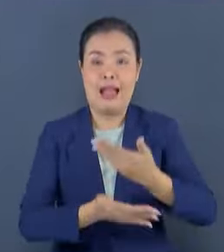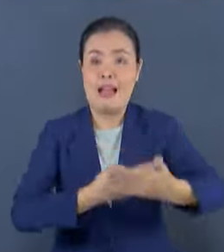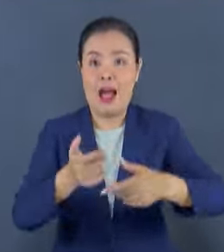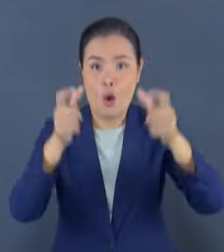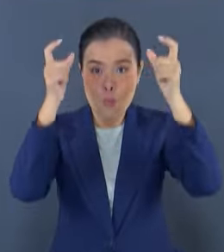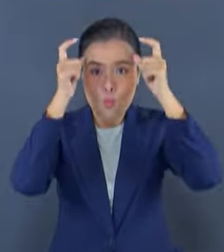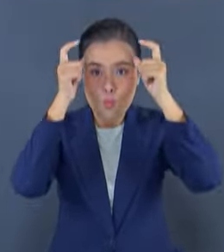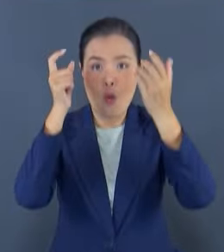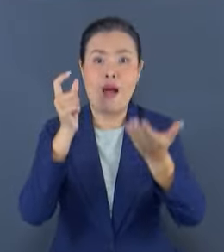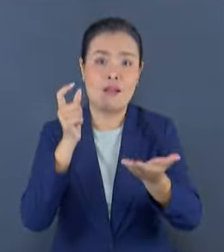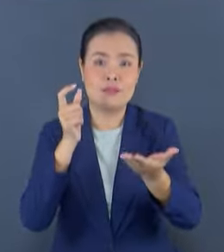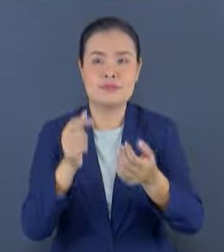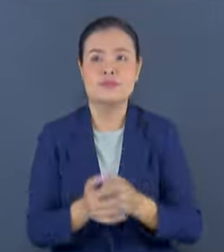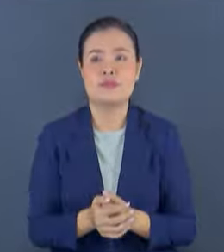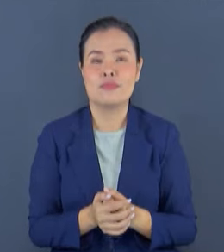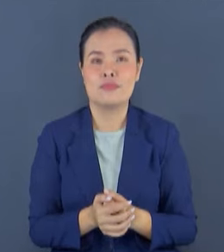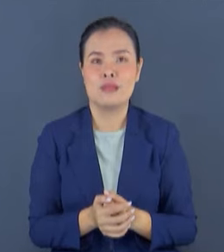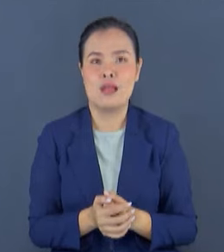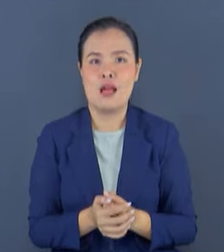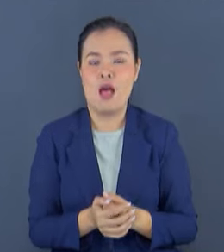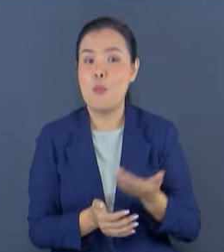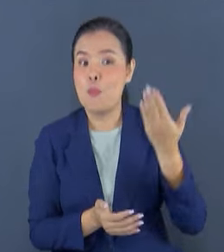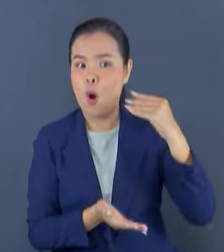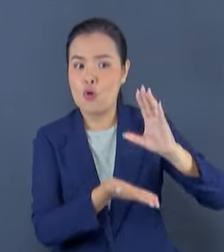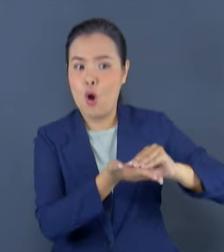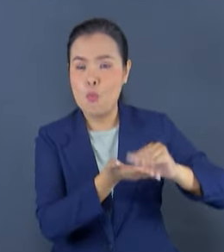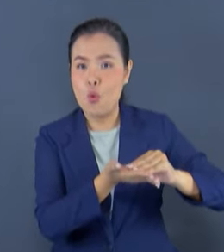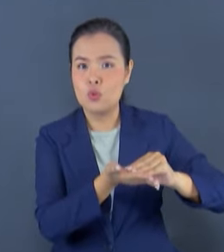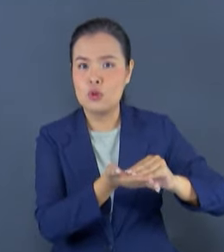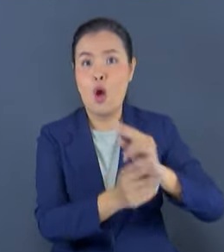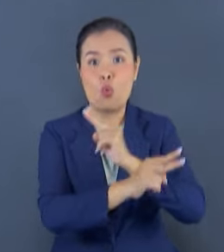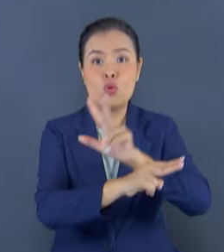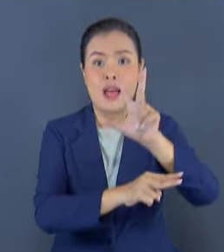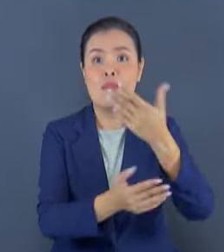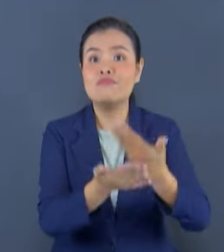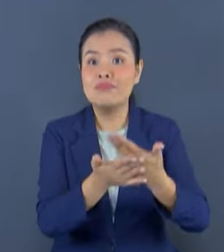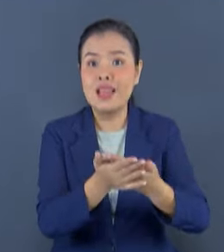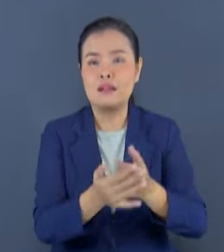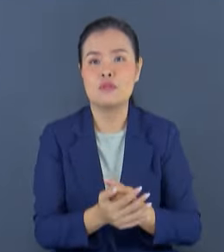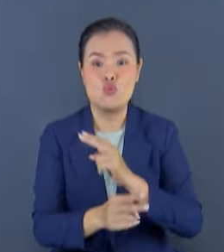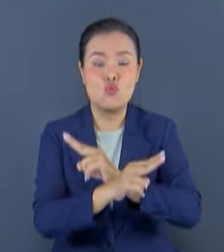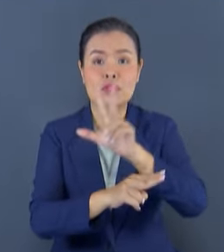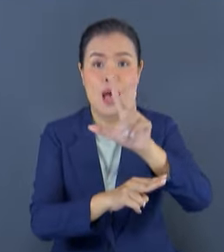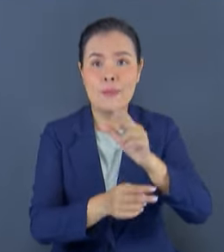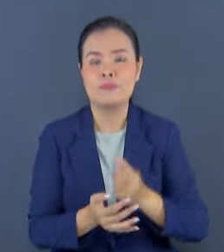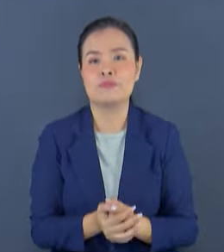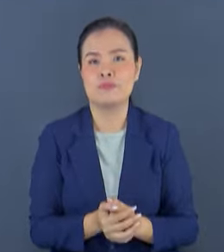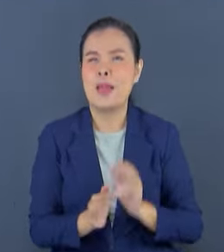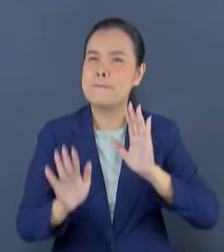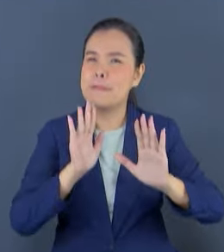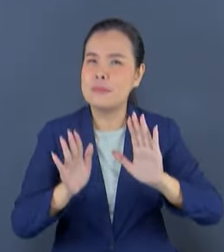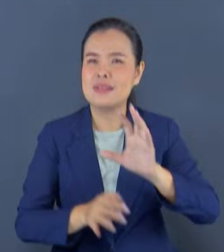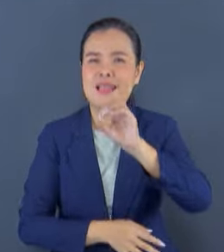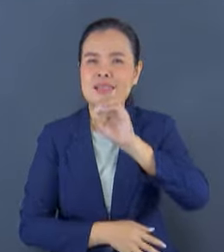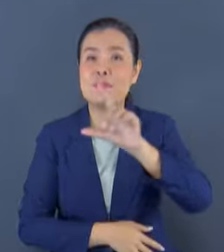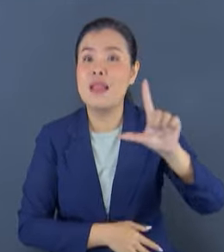ให้วัว Vetina 19มีราคาแพงกว่าวัวเจ้าของสถิติเดิมถึง3เท่าด้วยกันก็คือถ้า3เท่านั่นหมายความว่าก็น่าจะอยู่ที่ประมาณ